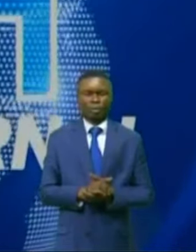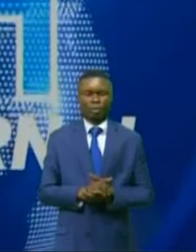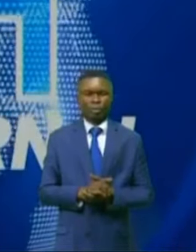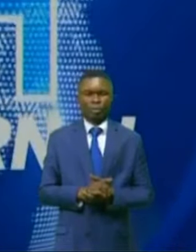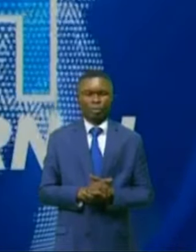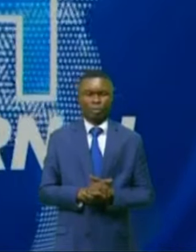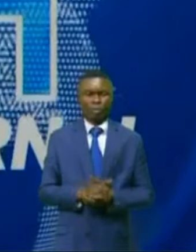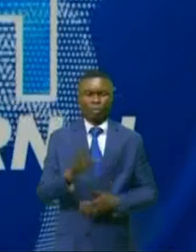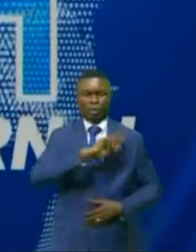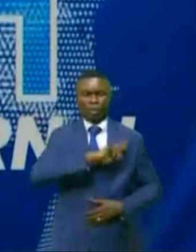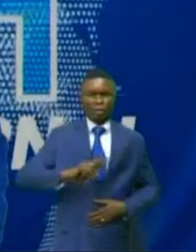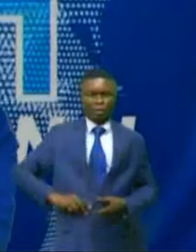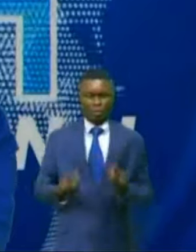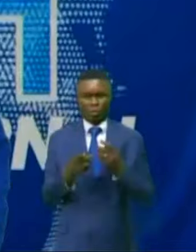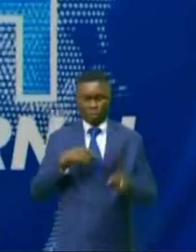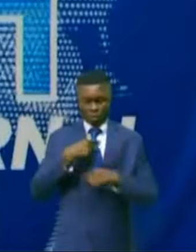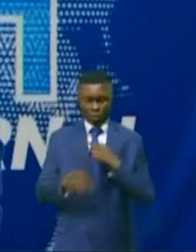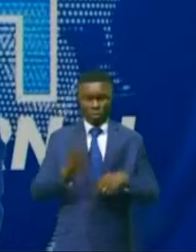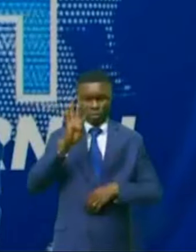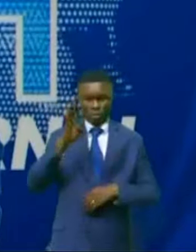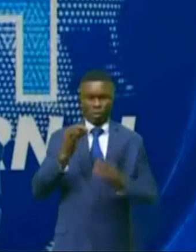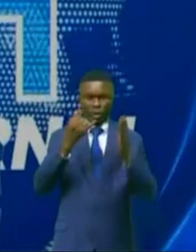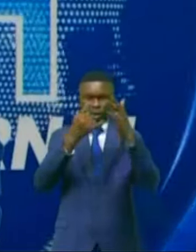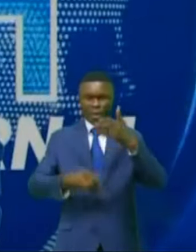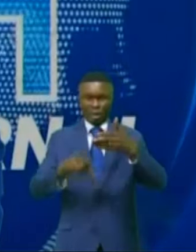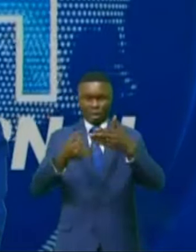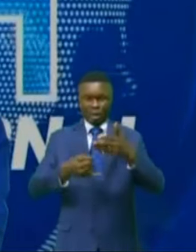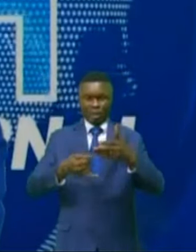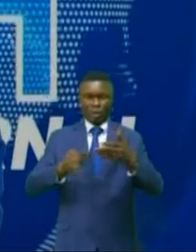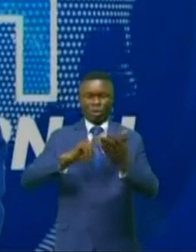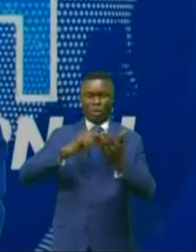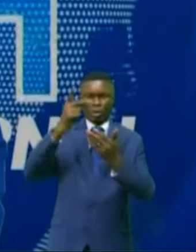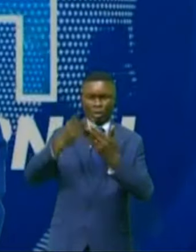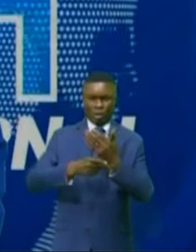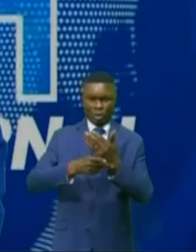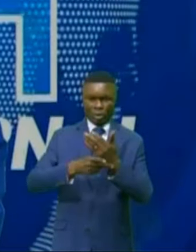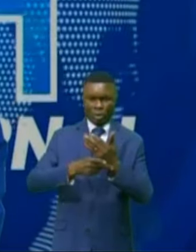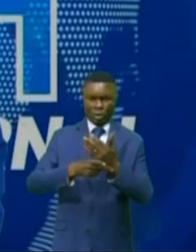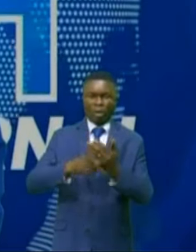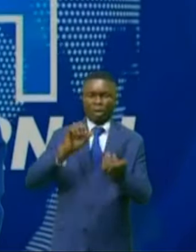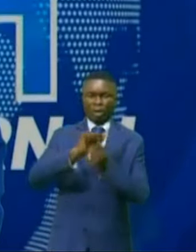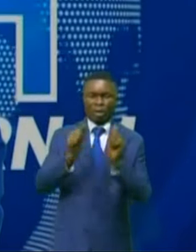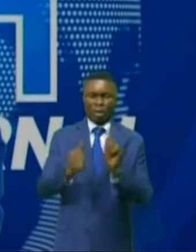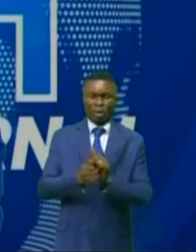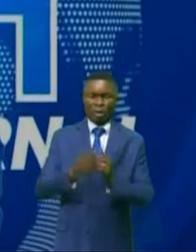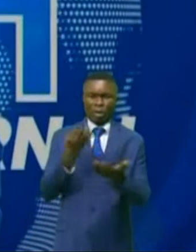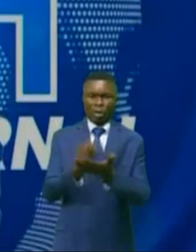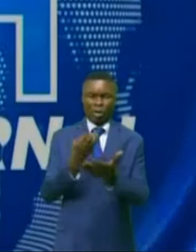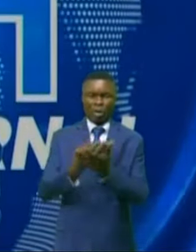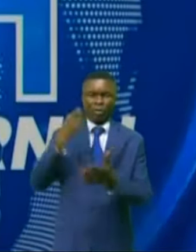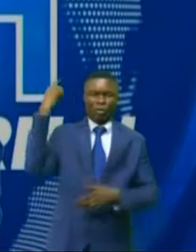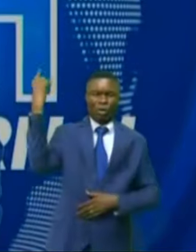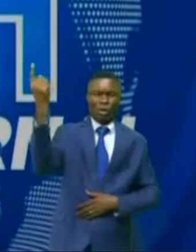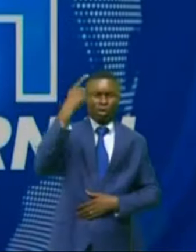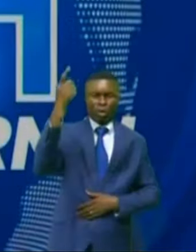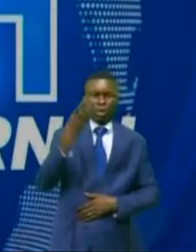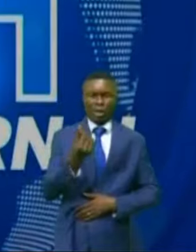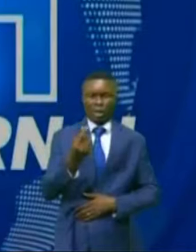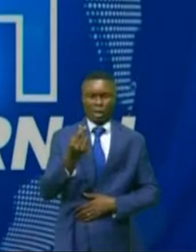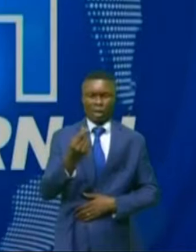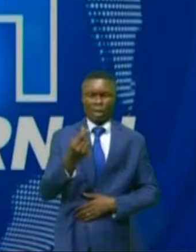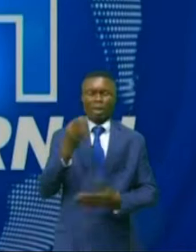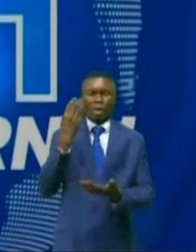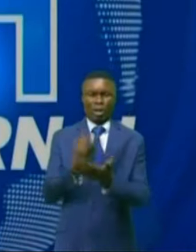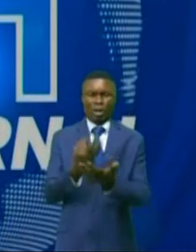Et puis l'RDC a entamé ce jeudi sa sixième et dernière revue du programme triennal avec le Fonds mondial monétaire plutôt